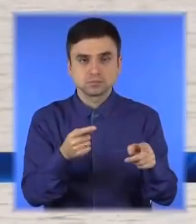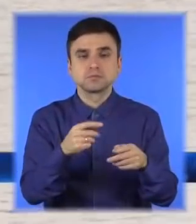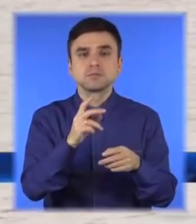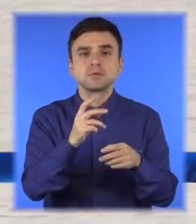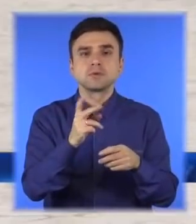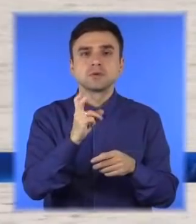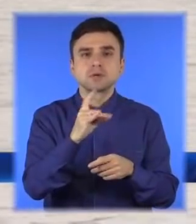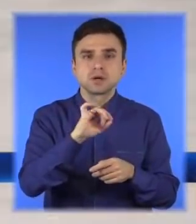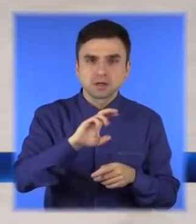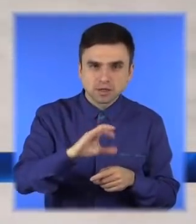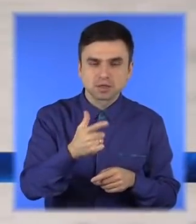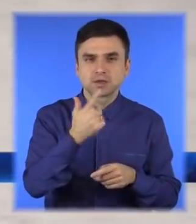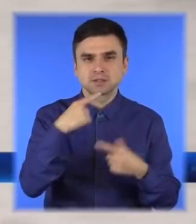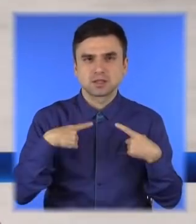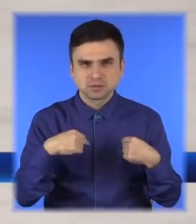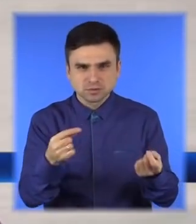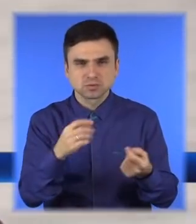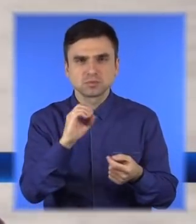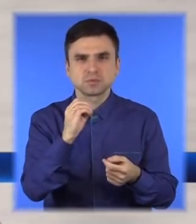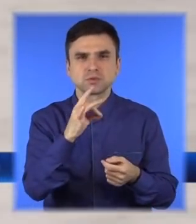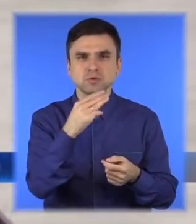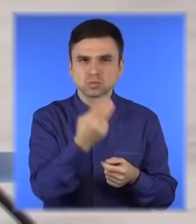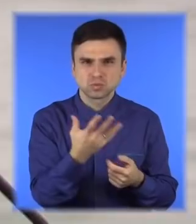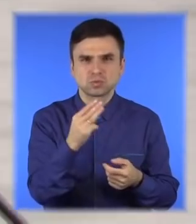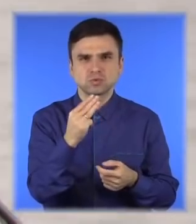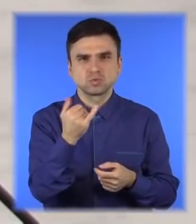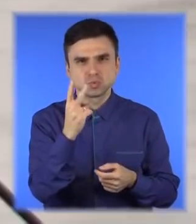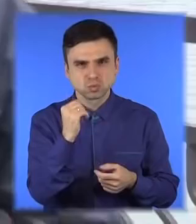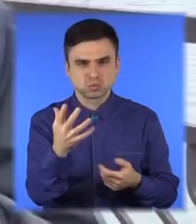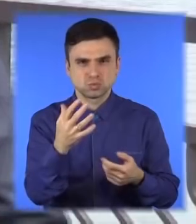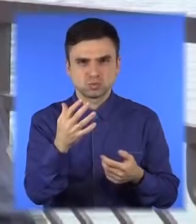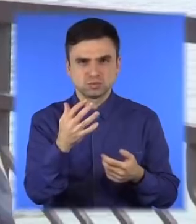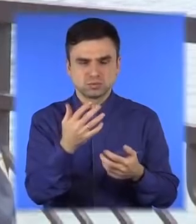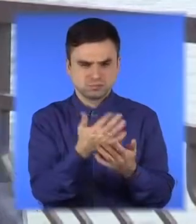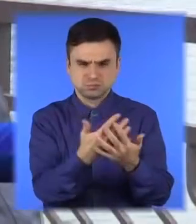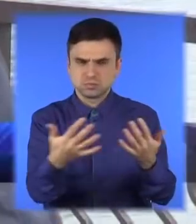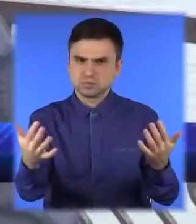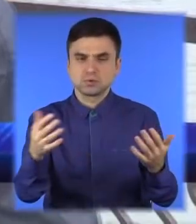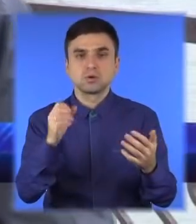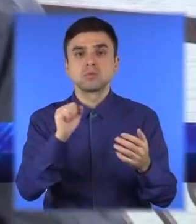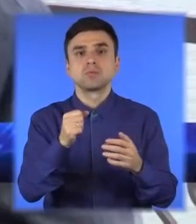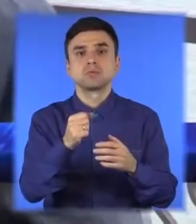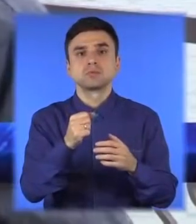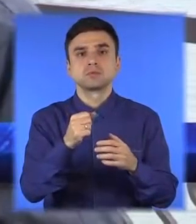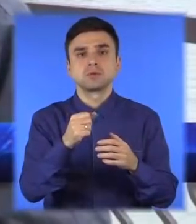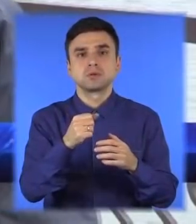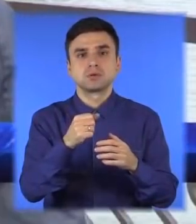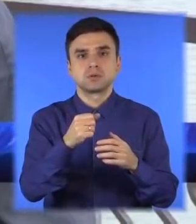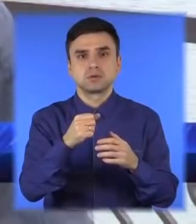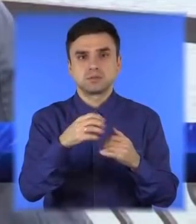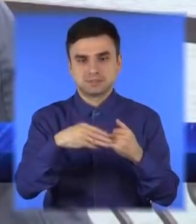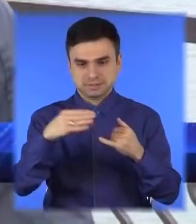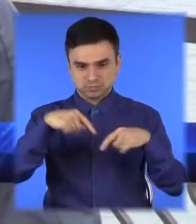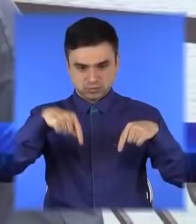окунь, щука, йорш тощо. Все це в разі успіху можна спіймати на спінінг з берегу. Водоемы в черте города – это уже изюминка, это